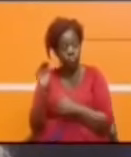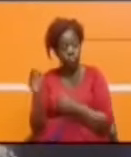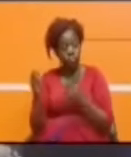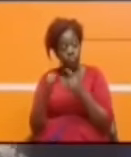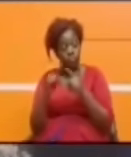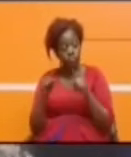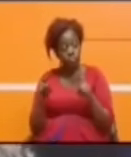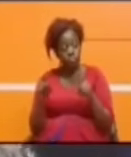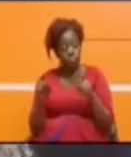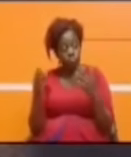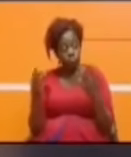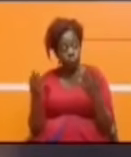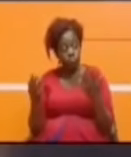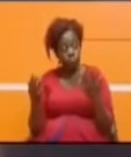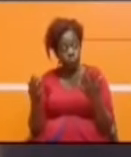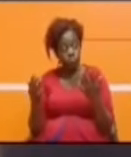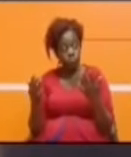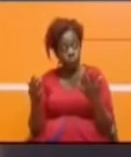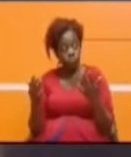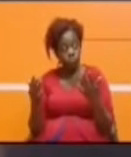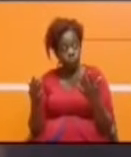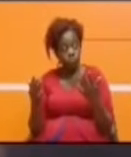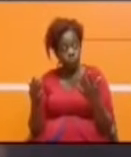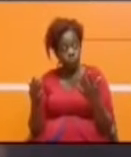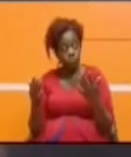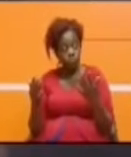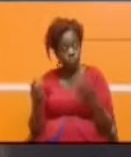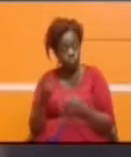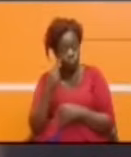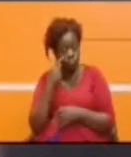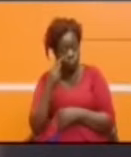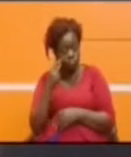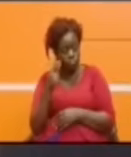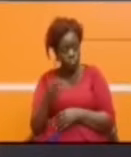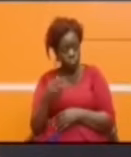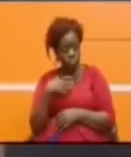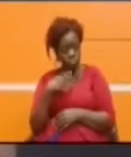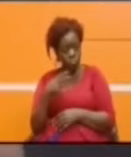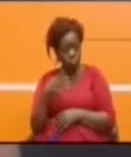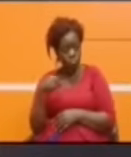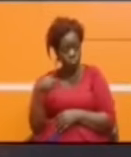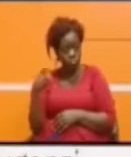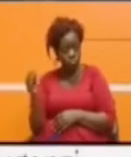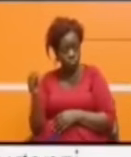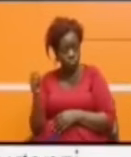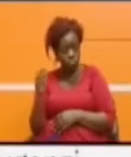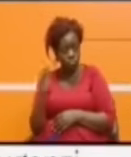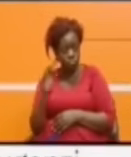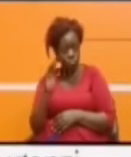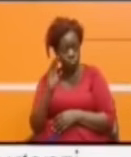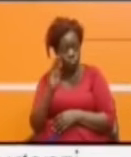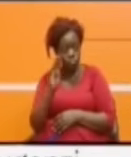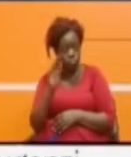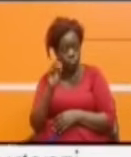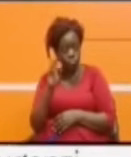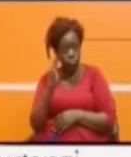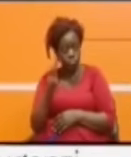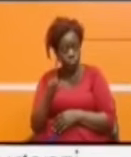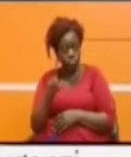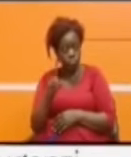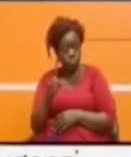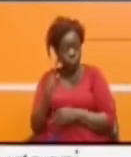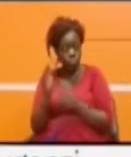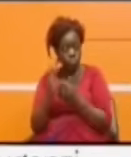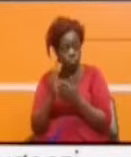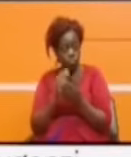kwa omuntu eyali afuluta kata kya fuluta kwe kugenda ku buliri kuba twali tusufuliwa wamu